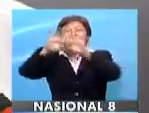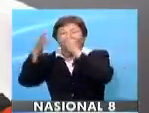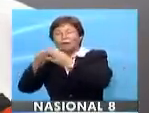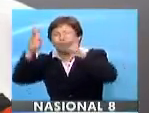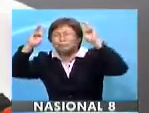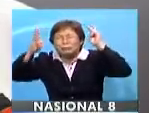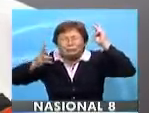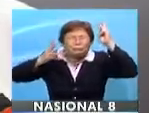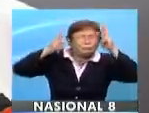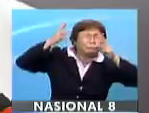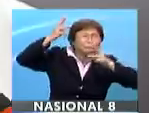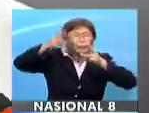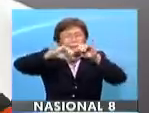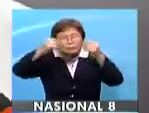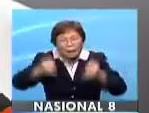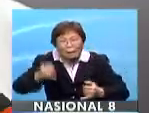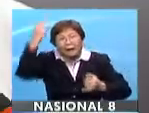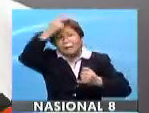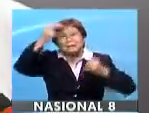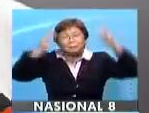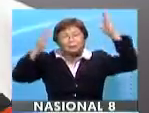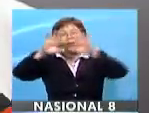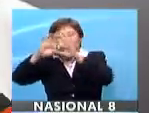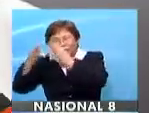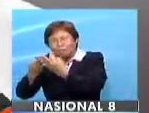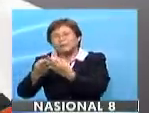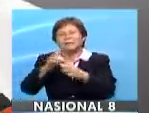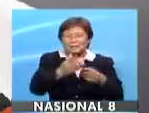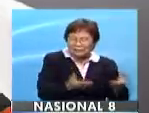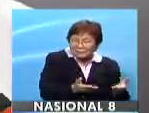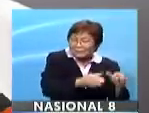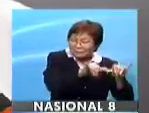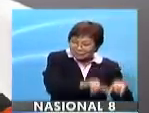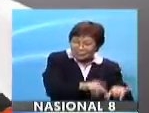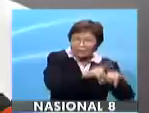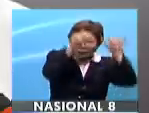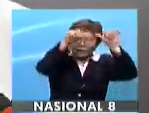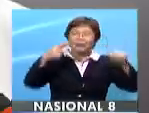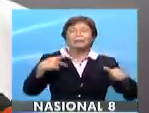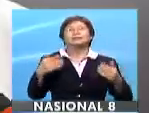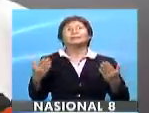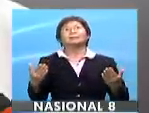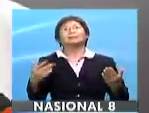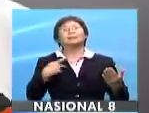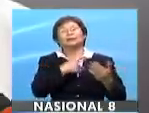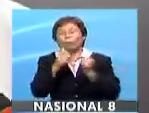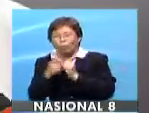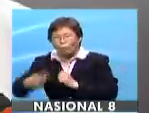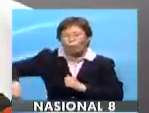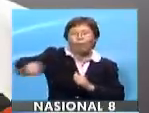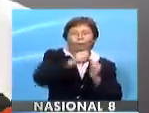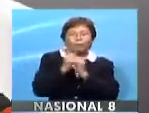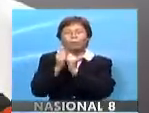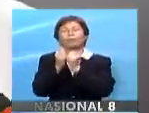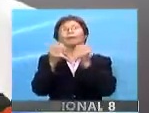keselamatan jemaah haji Malaysia, kaum keluarga mereka di sini, insya-Allah kita sama-sama doakan agar mereka ini sentiasa